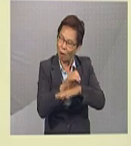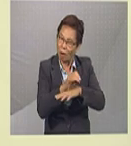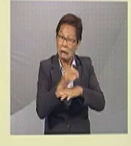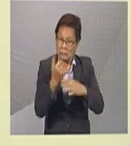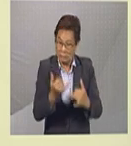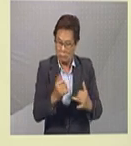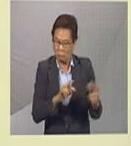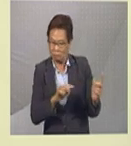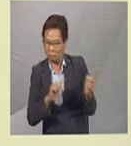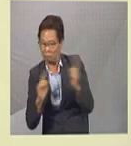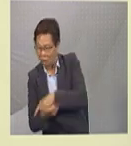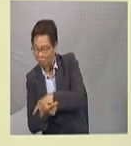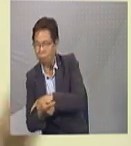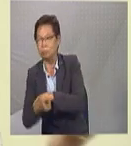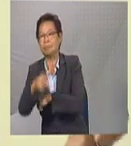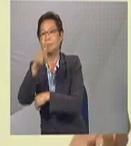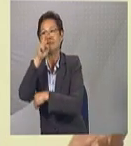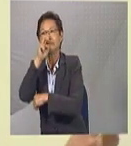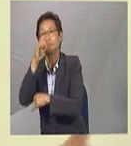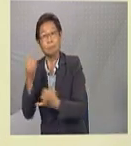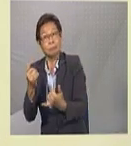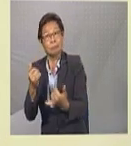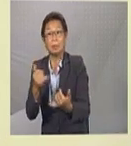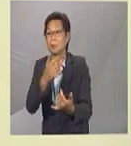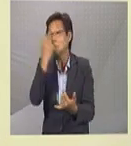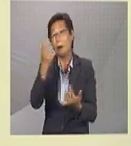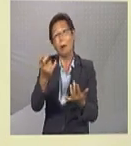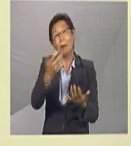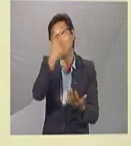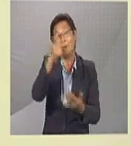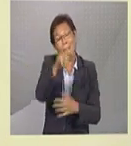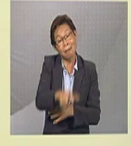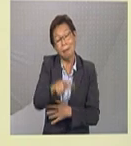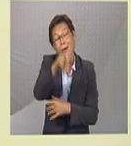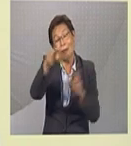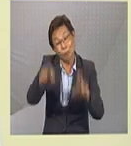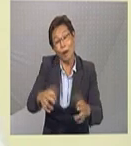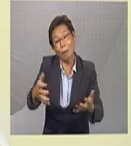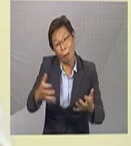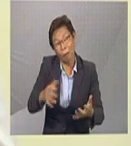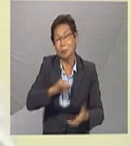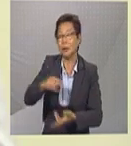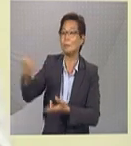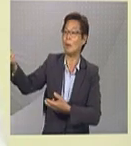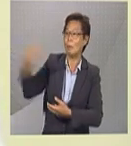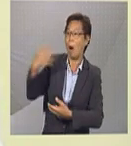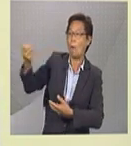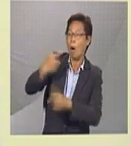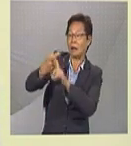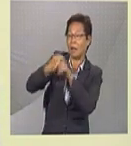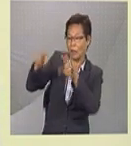lebih tegas. Sebenarnya inilah kemahuan rakyat. Saya menerima banyak mesej daripada rakyat yang